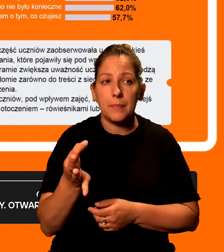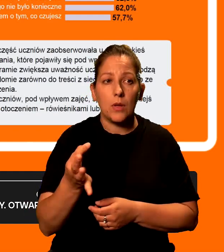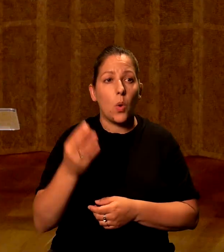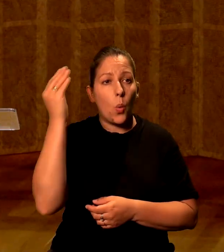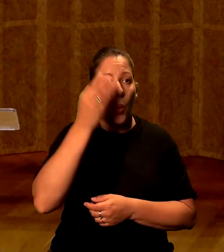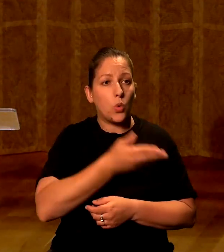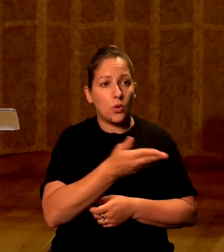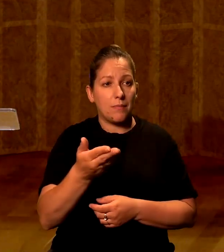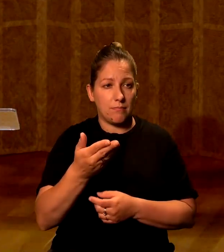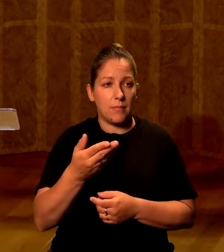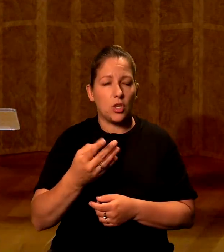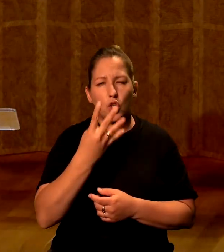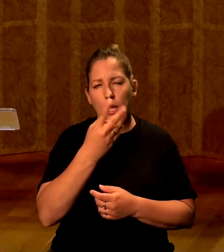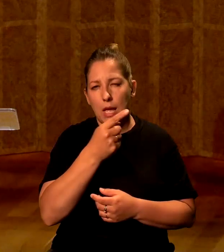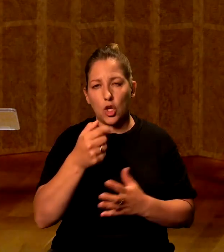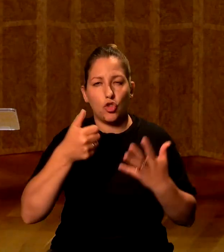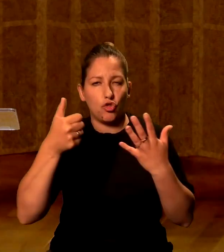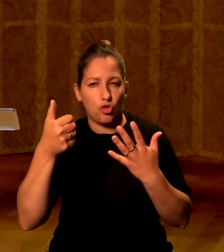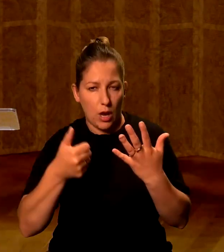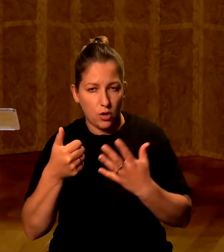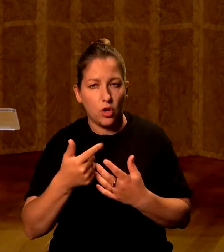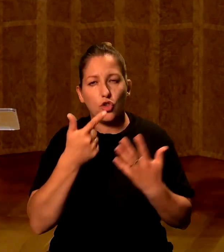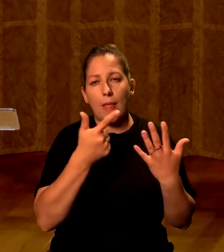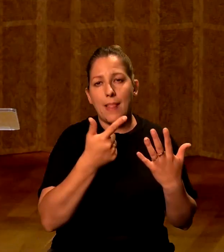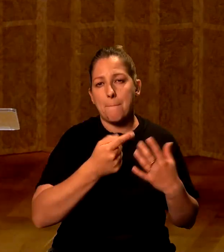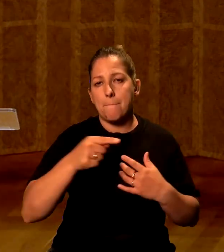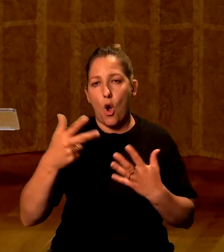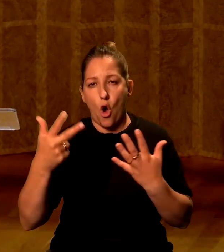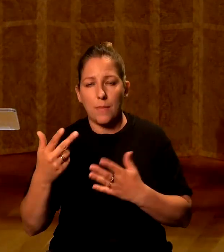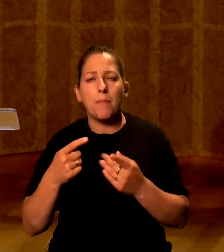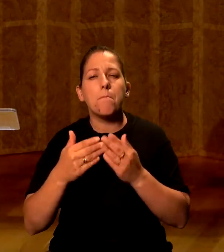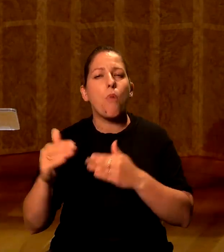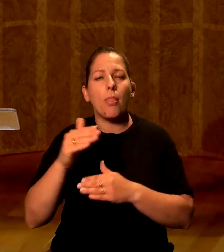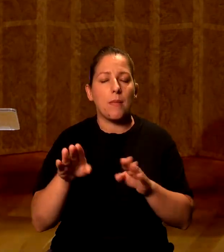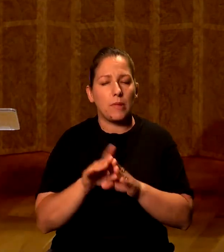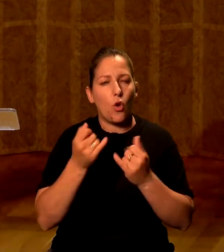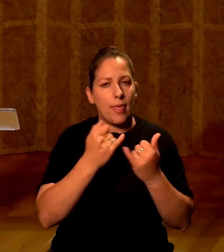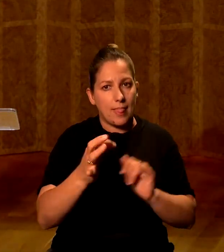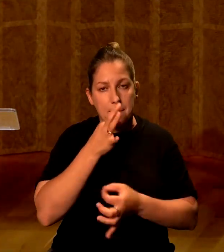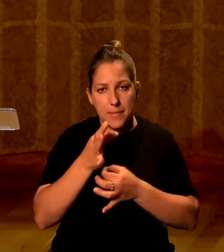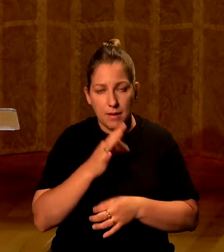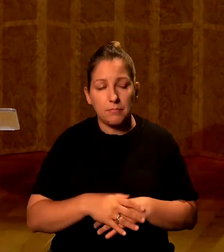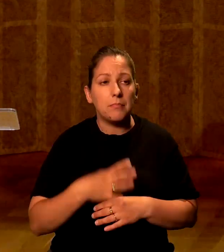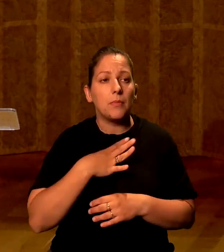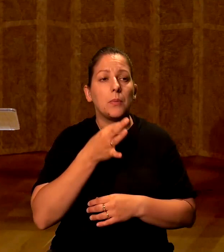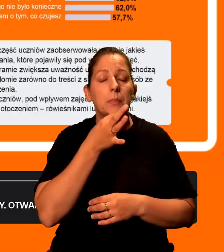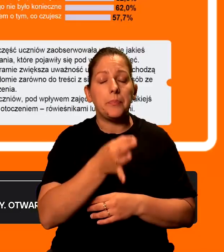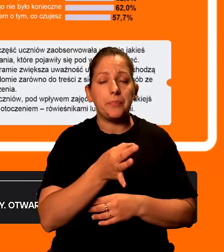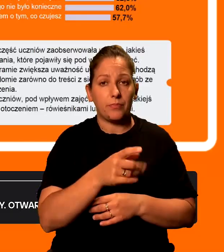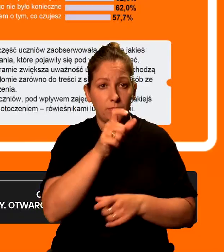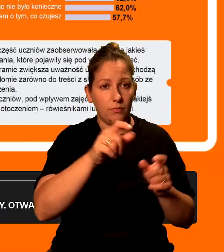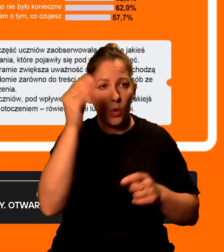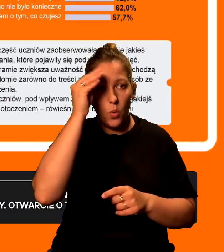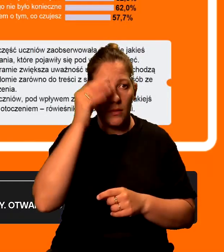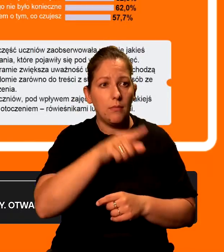uczniów z klas 4, 6 i 7, 8 oraz ponadpodstawową szkołę. Badaliśmy ciutkę inaczej. Zapytaliśmy tych uczniów o